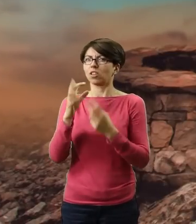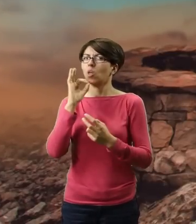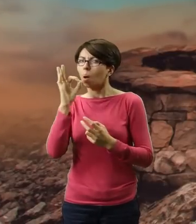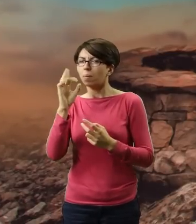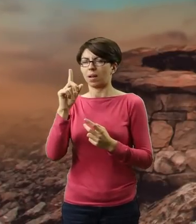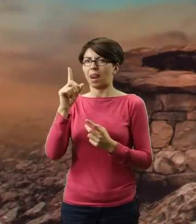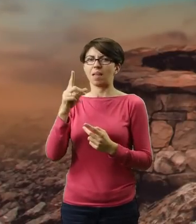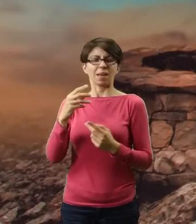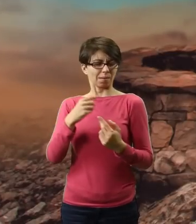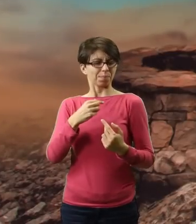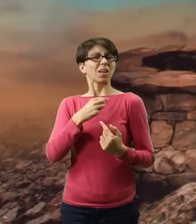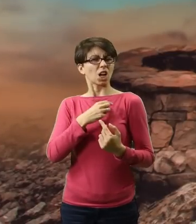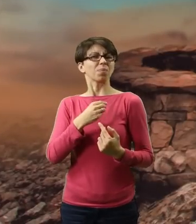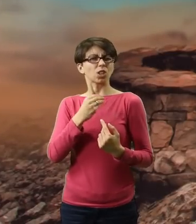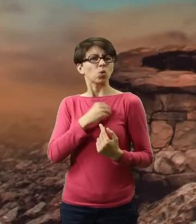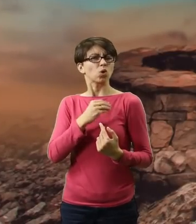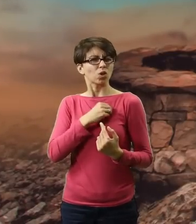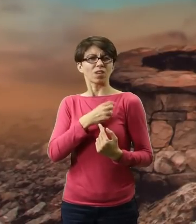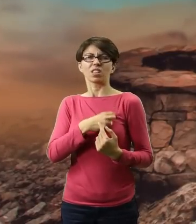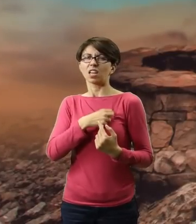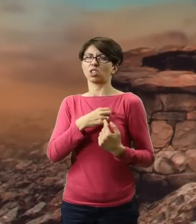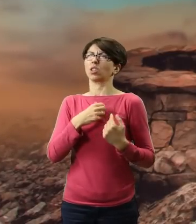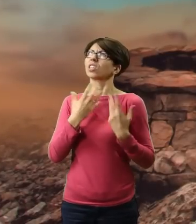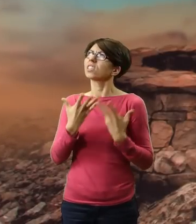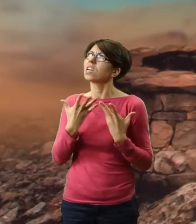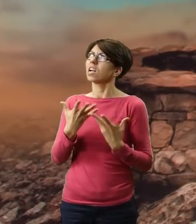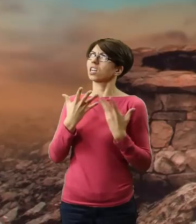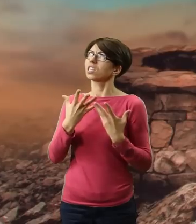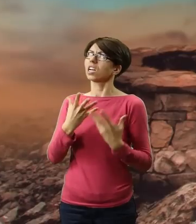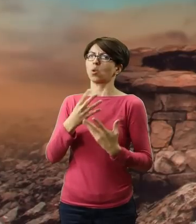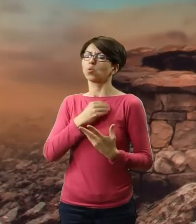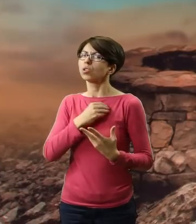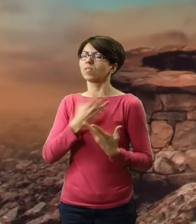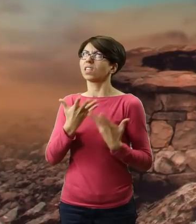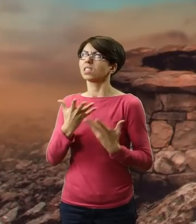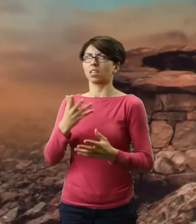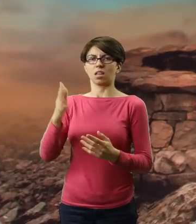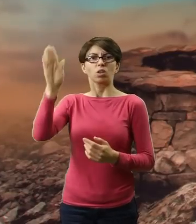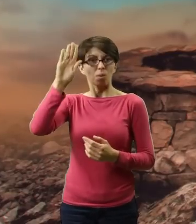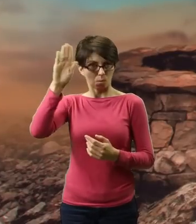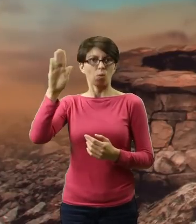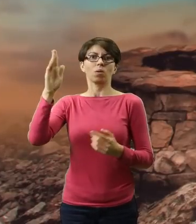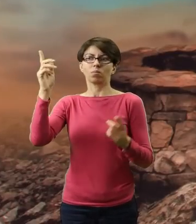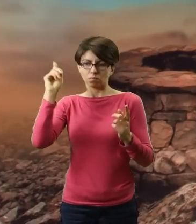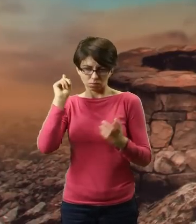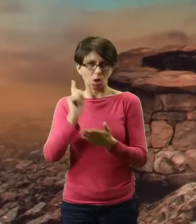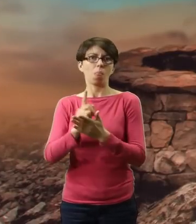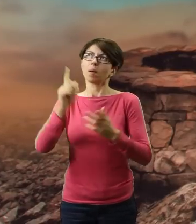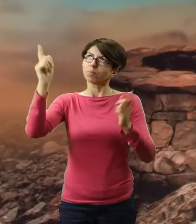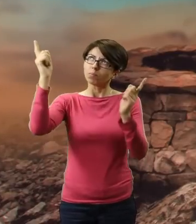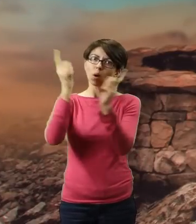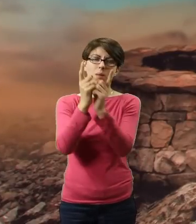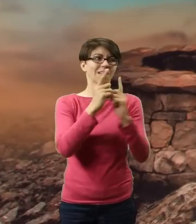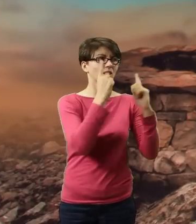podbudowany tą tą intencją że ja chcę tego pana Boga rzeczywiście znaleźć to Bóg w końcu da się poznać